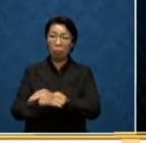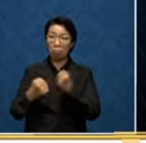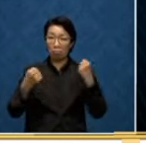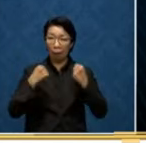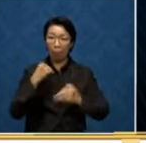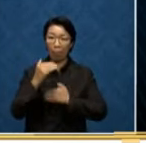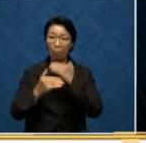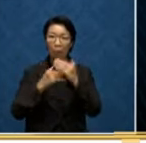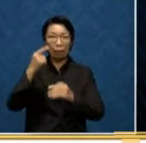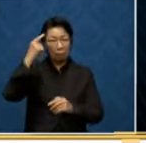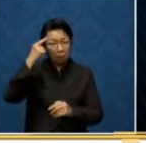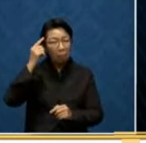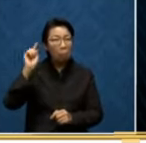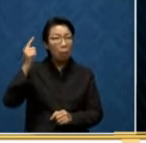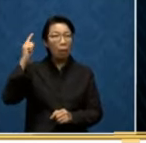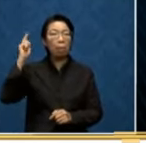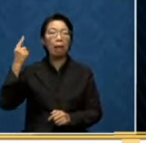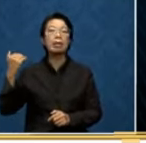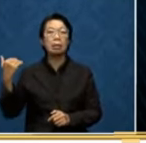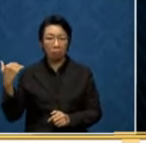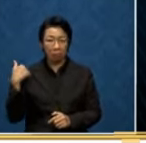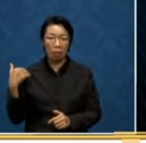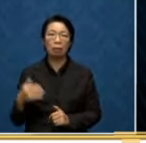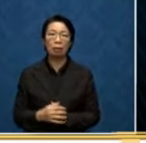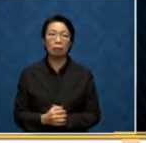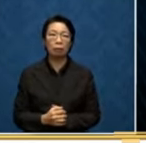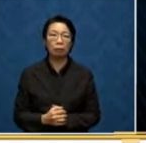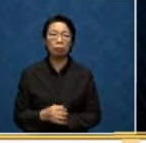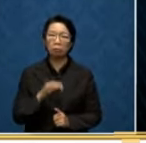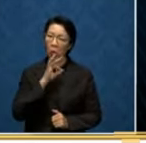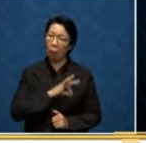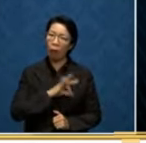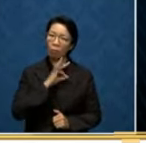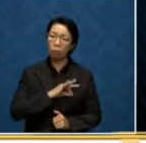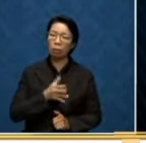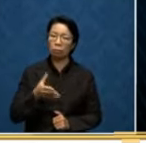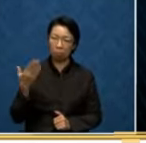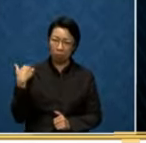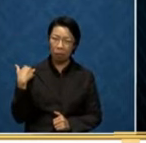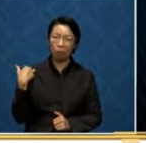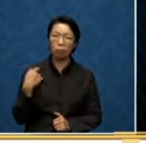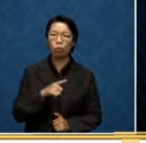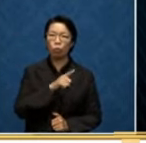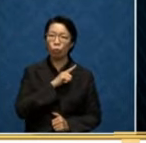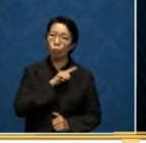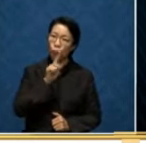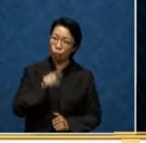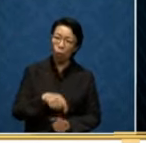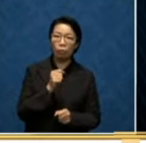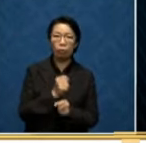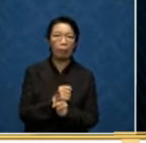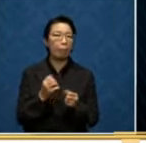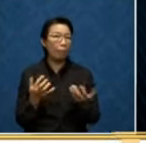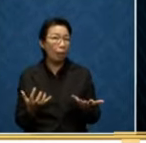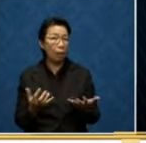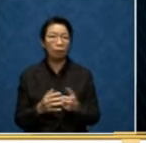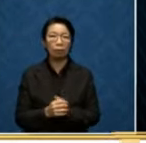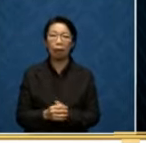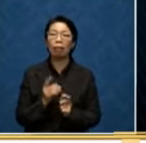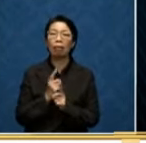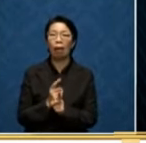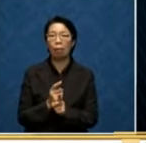คิดสร้างสรรค์แล้วก็จะมีความรู้สึกรับผิดชอบว่าจะต้องทำยังไงดีอันนี้ตามห